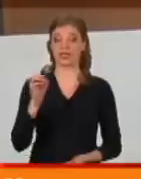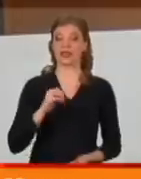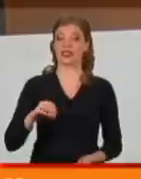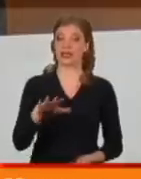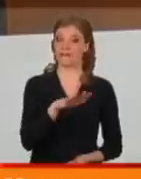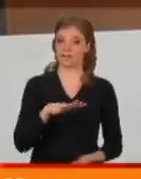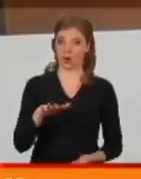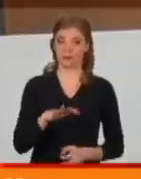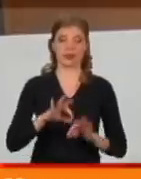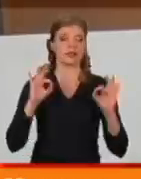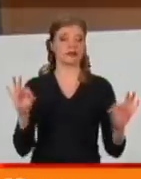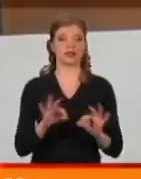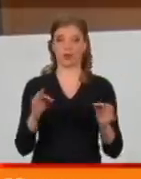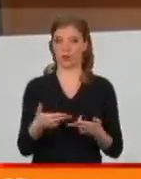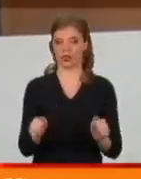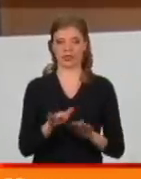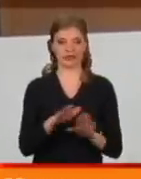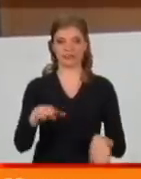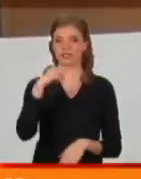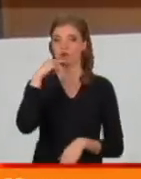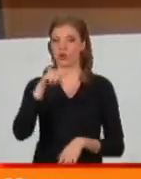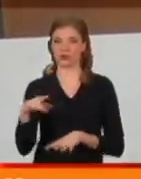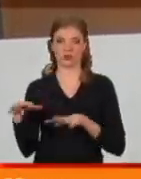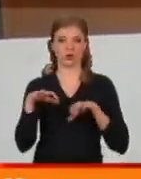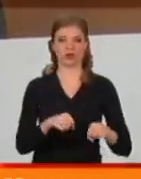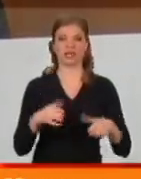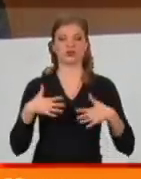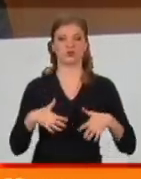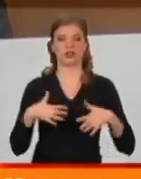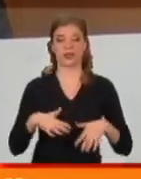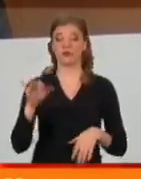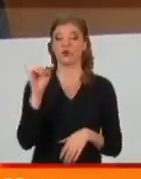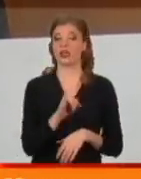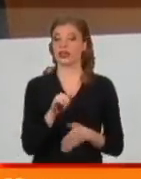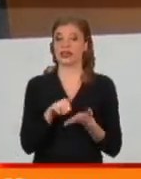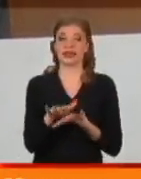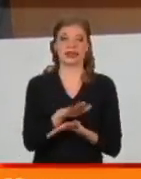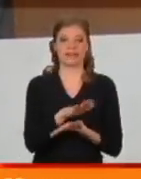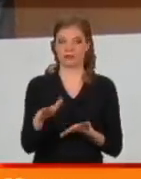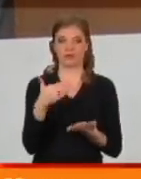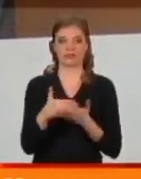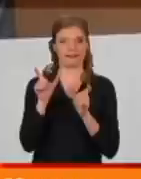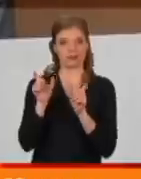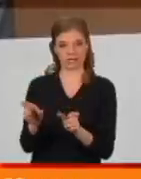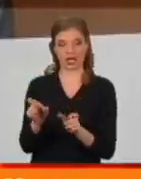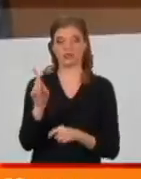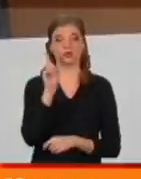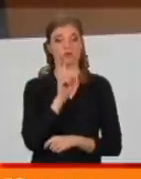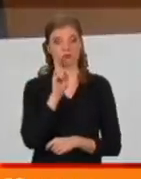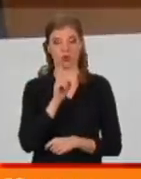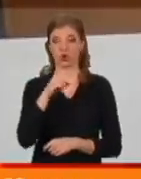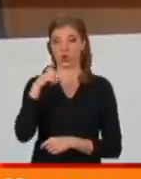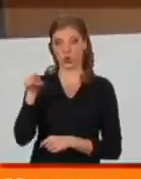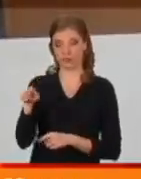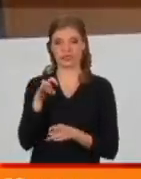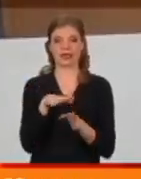Європа ніколи не визнає російську анексію Криму. І не відмовився від санкцій, аж поки Росія